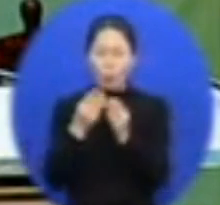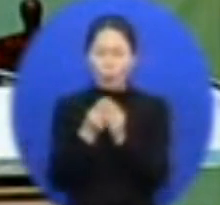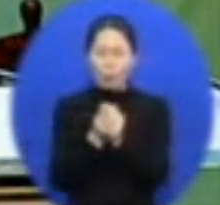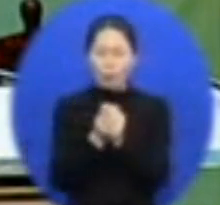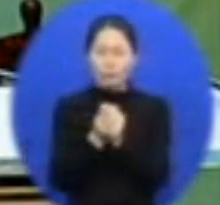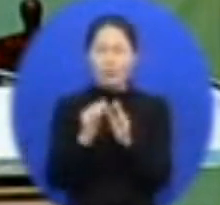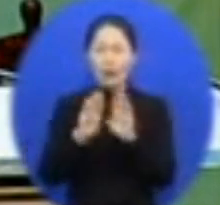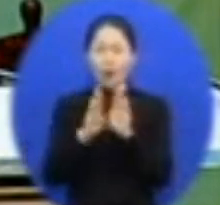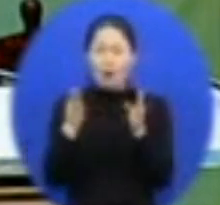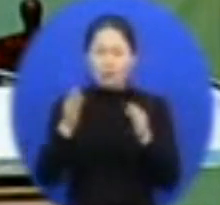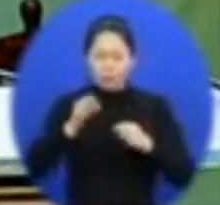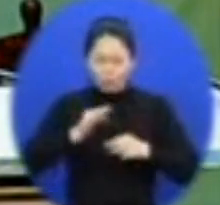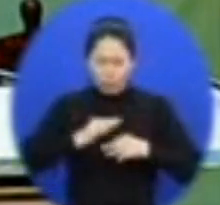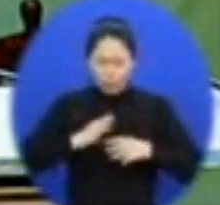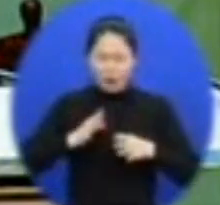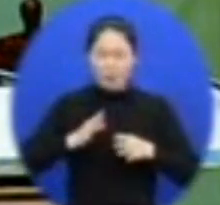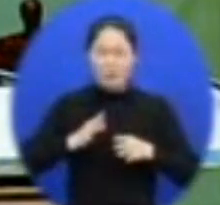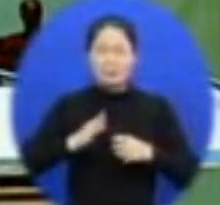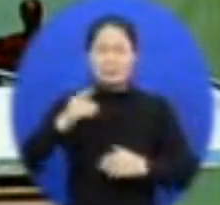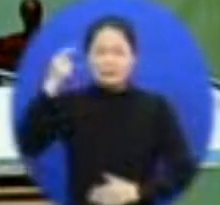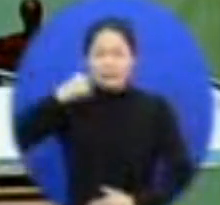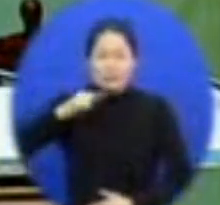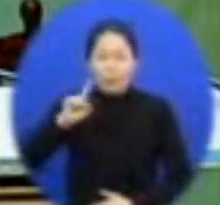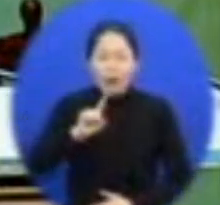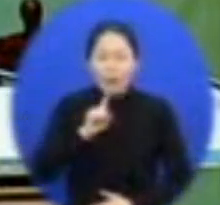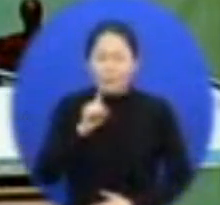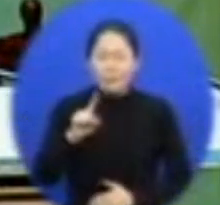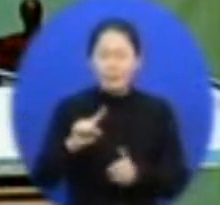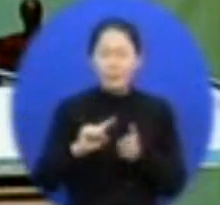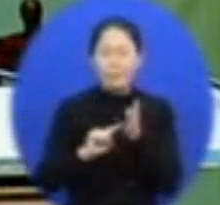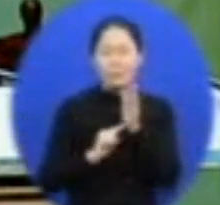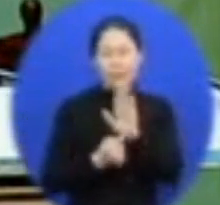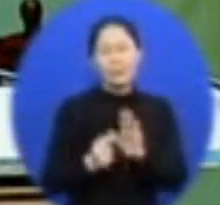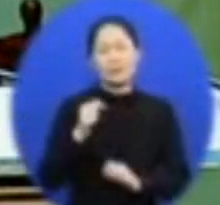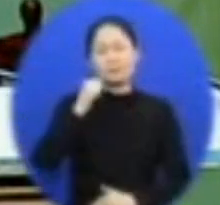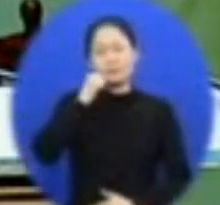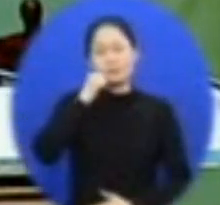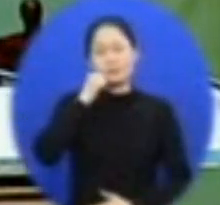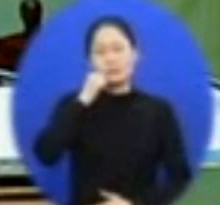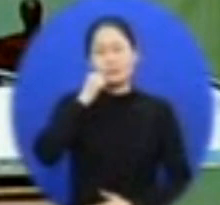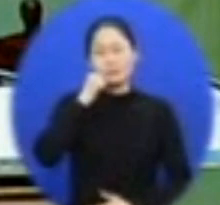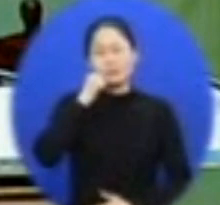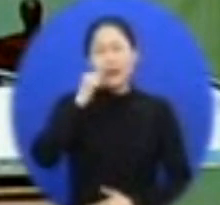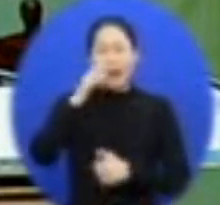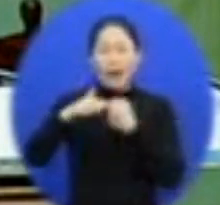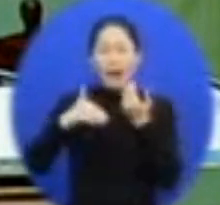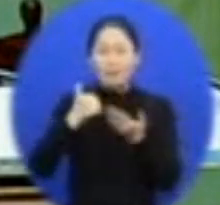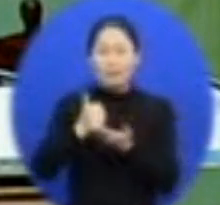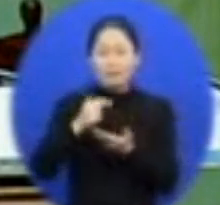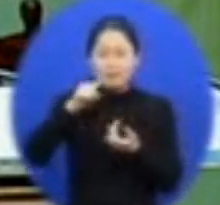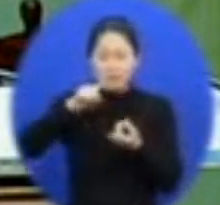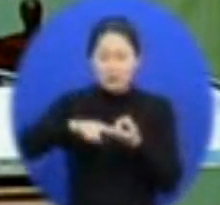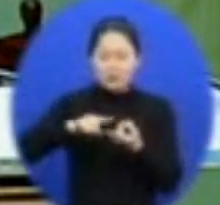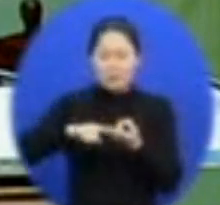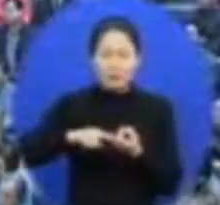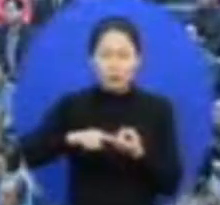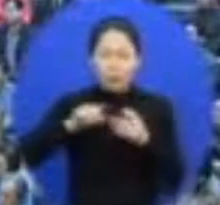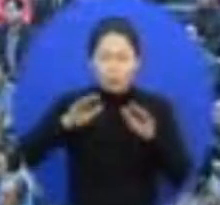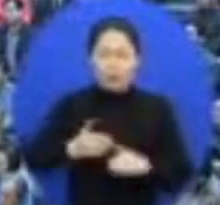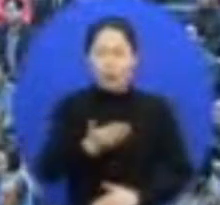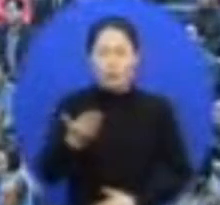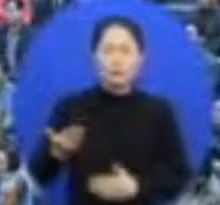열려진 이 놀라운 느낌은 뭐라고 설명할 수가 없어요 하나님께서 그것을 오늘 여러분에게 주신